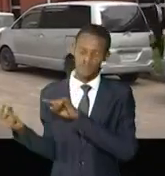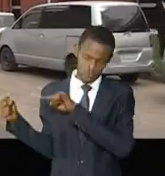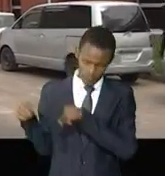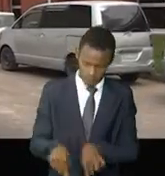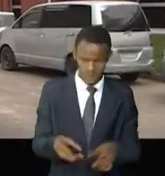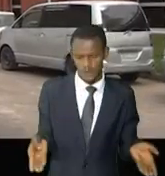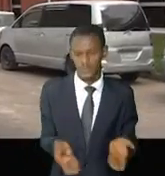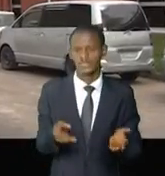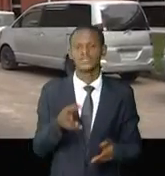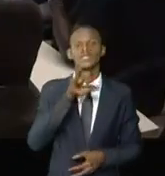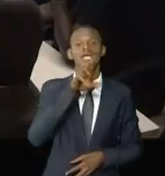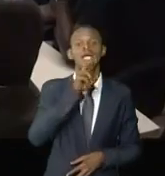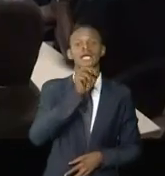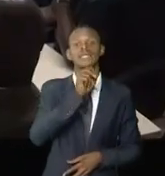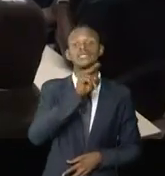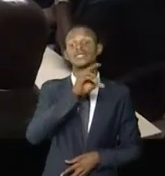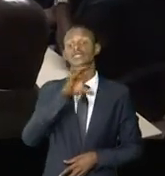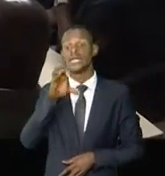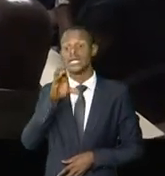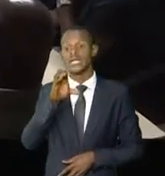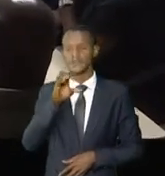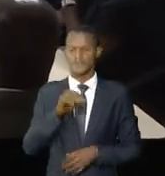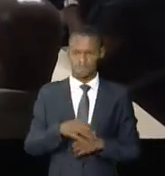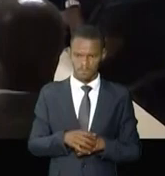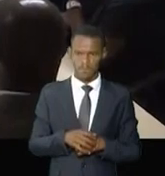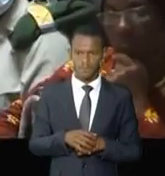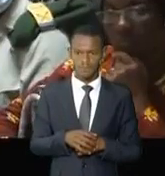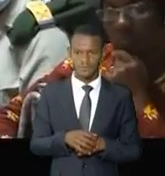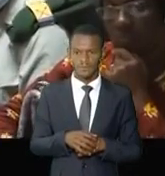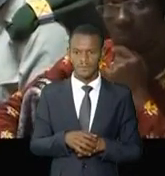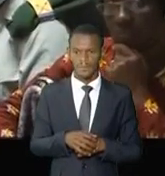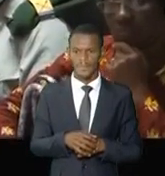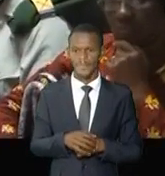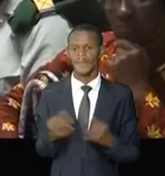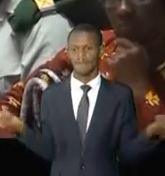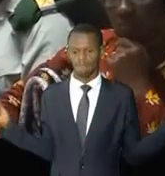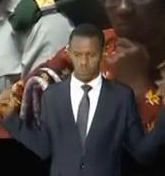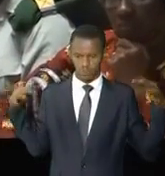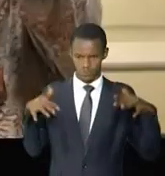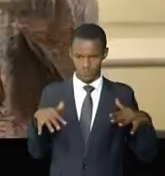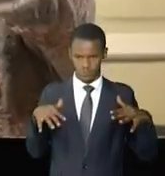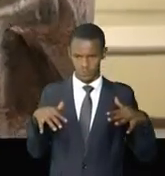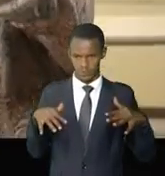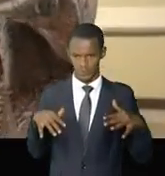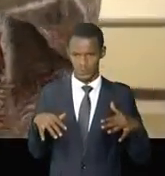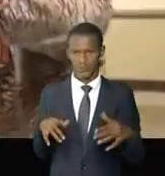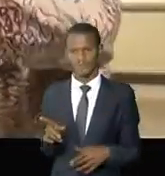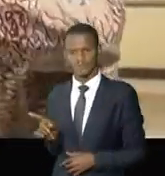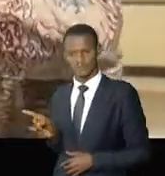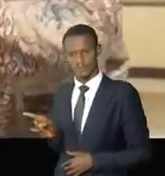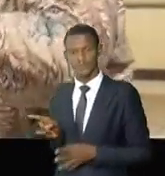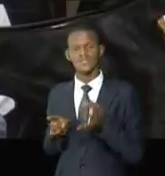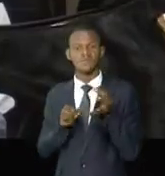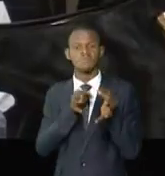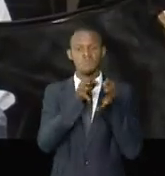la radio-télévision nationale congolaise. Le maître des cours pratiques a retenu pour la radio-télévision nationale congolaise les sites des